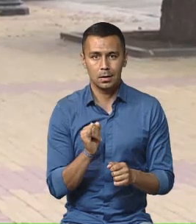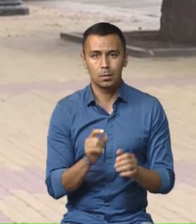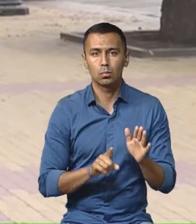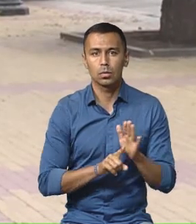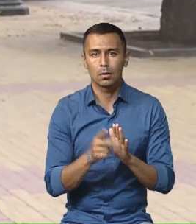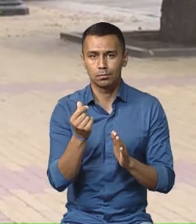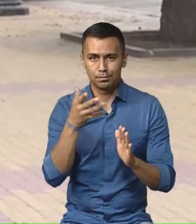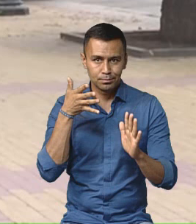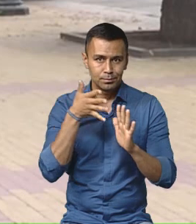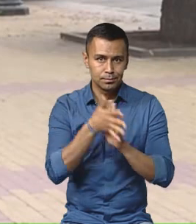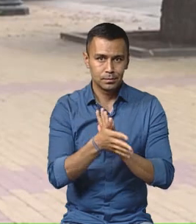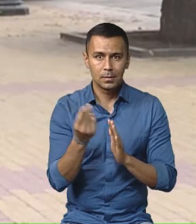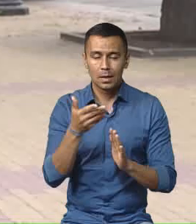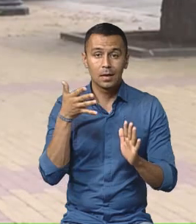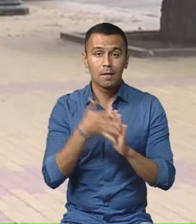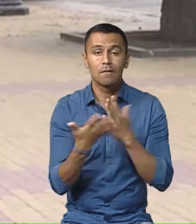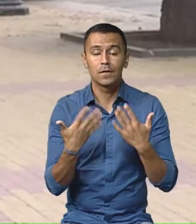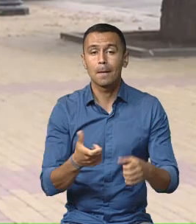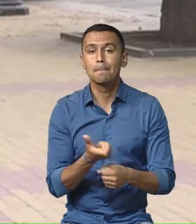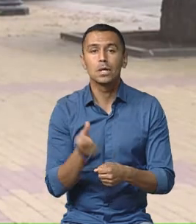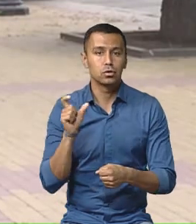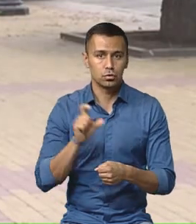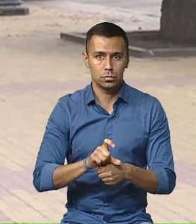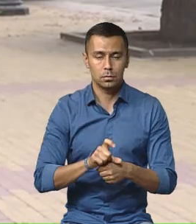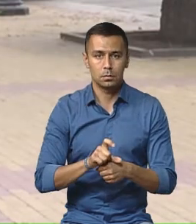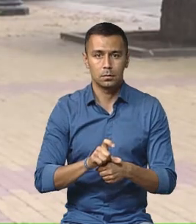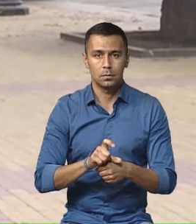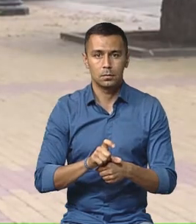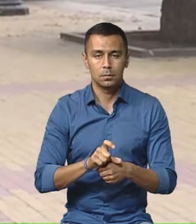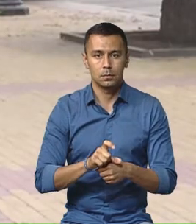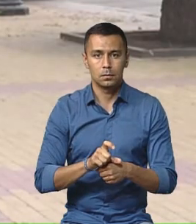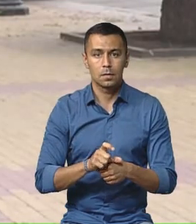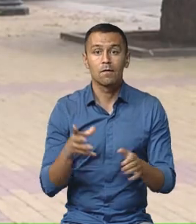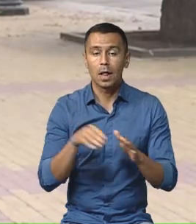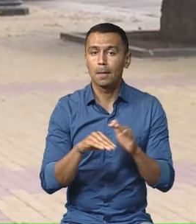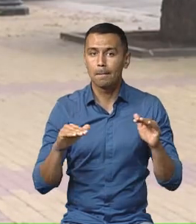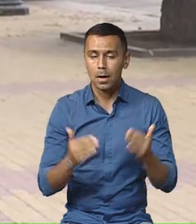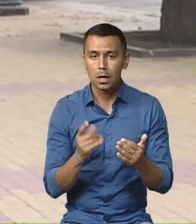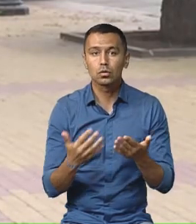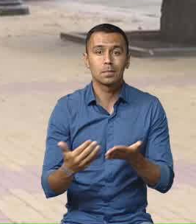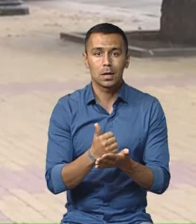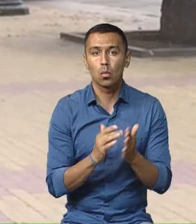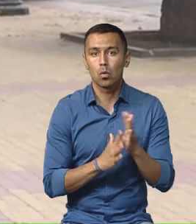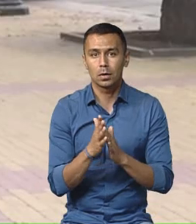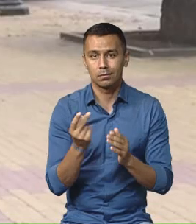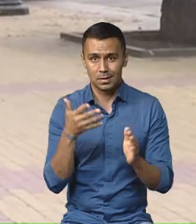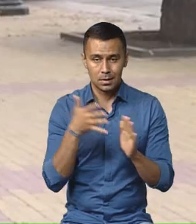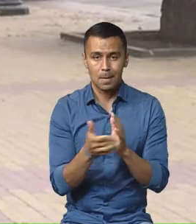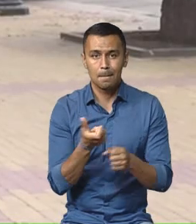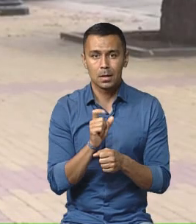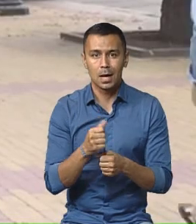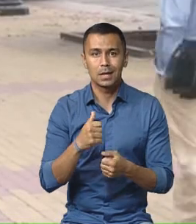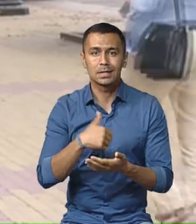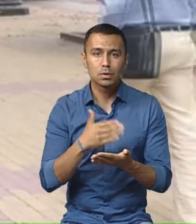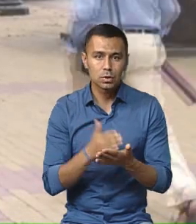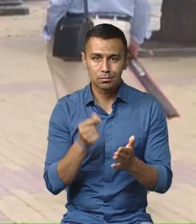затрати. І затрати вже більші. Тобто вклали менше, зараз, якщо збирати урожай, затрати більші. Затрати на